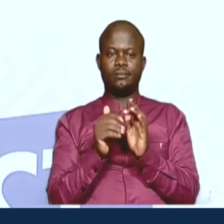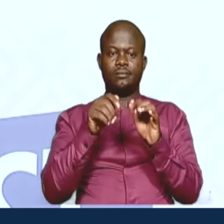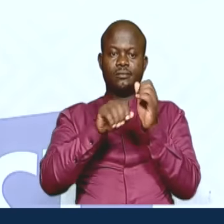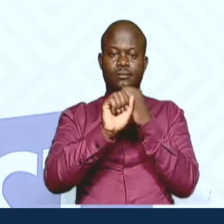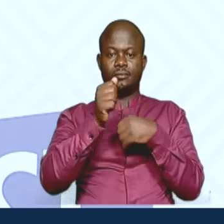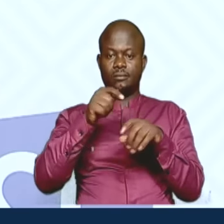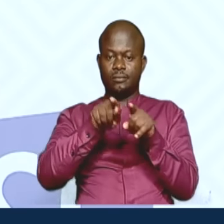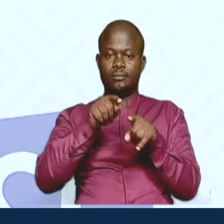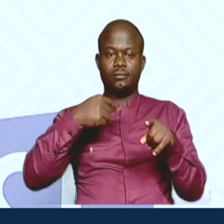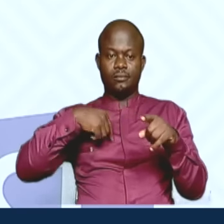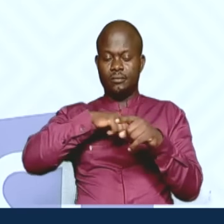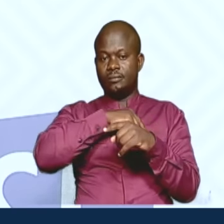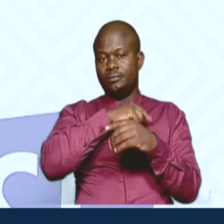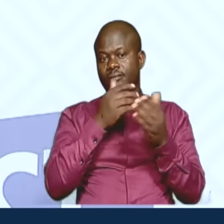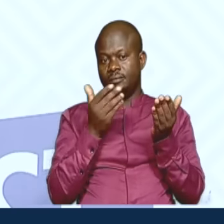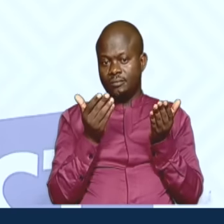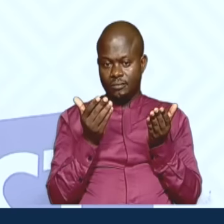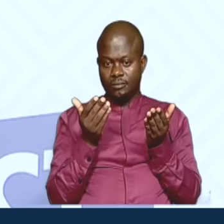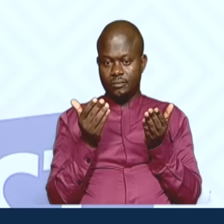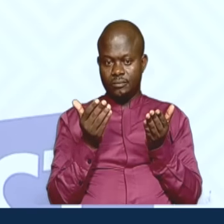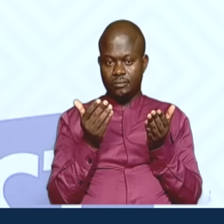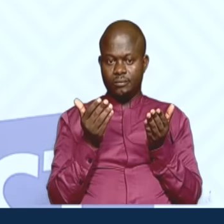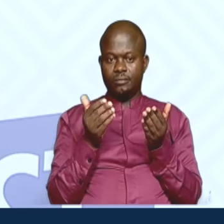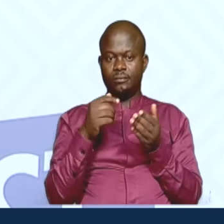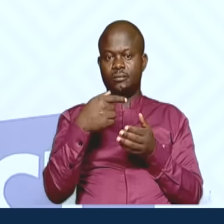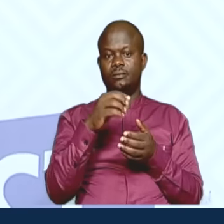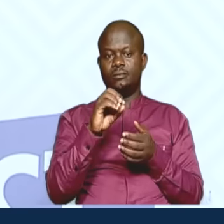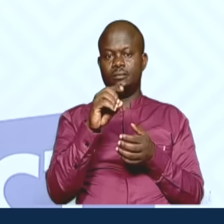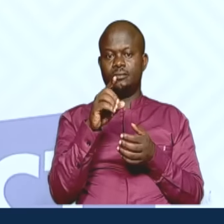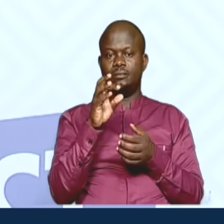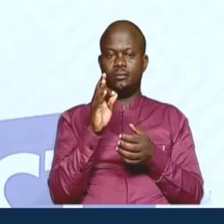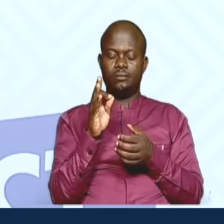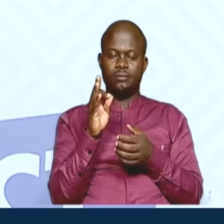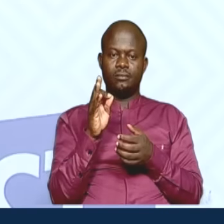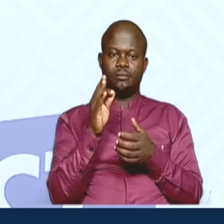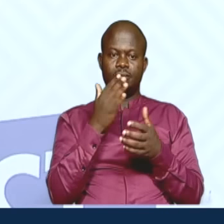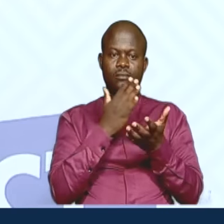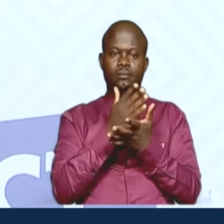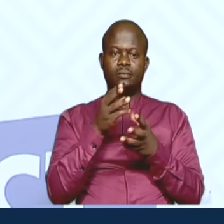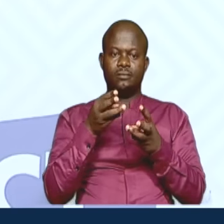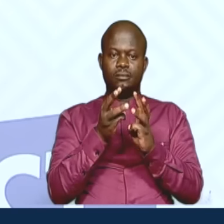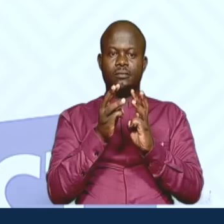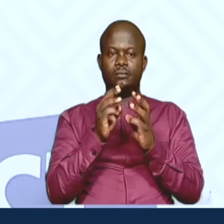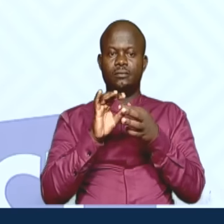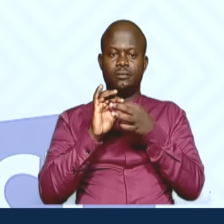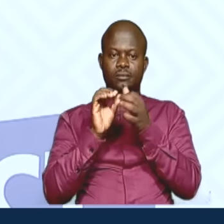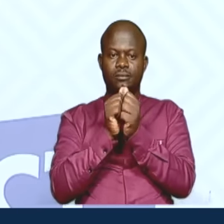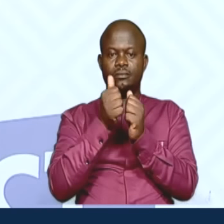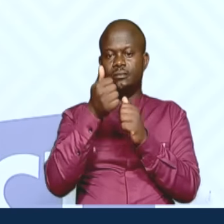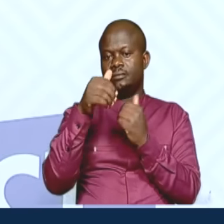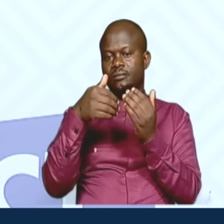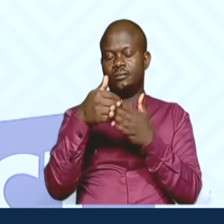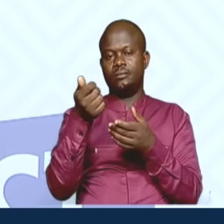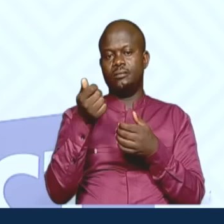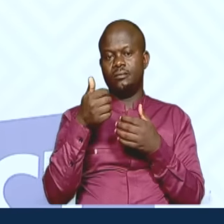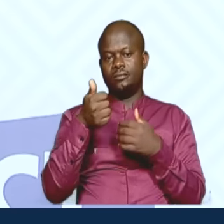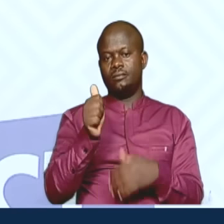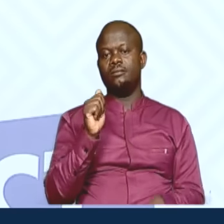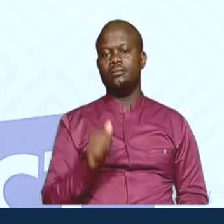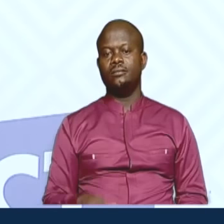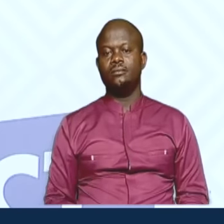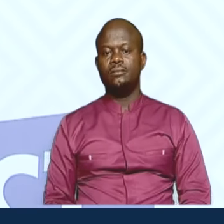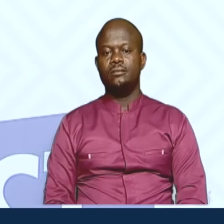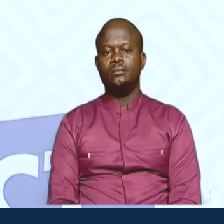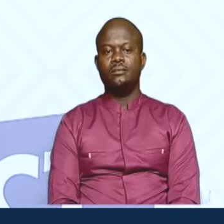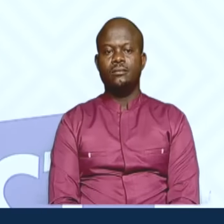natwe dukunze gutegura cya golf tournament ya umurongo rwego twa twije kwifatanya nawe ku butumire bwe